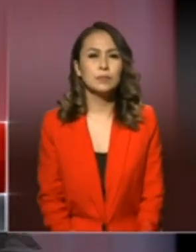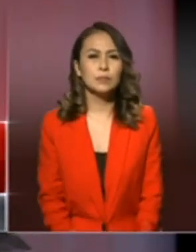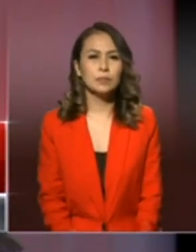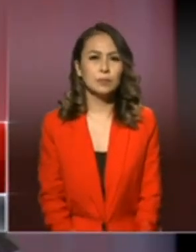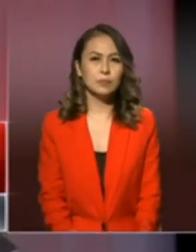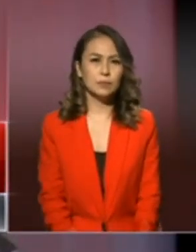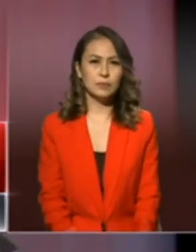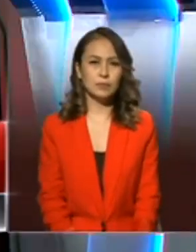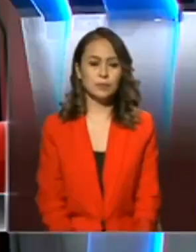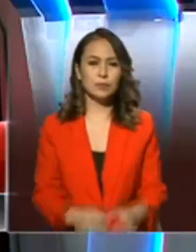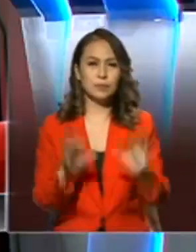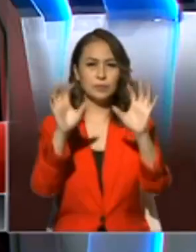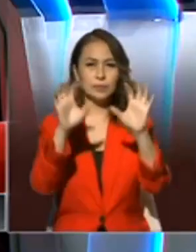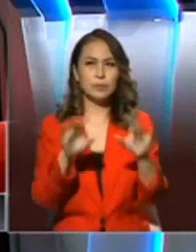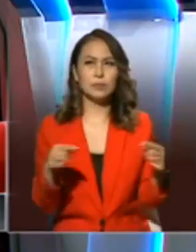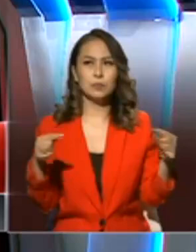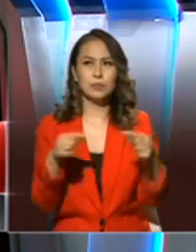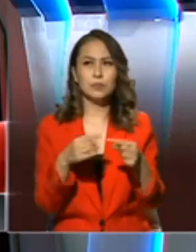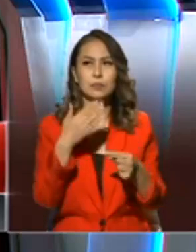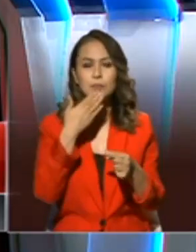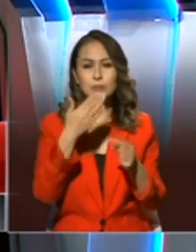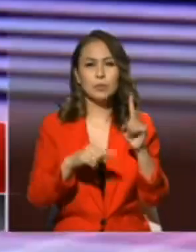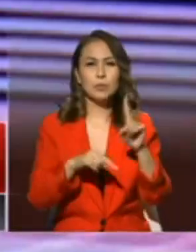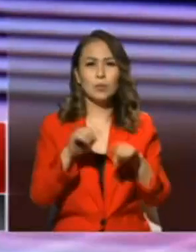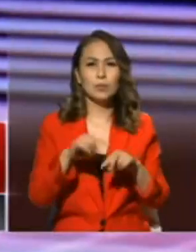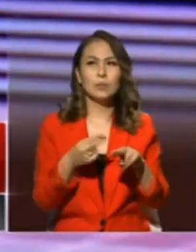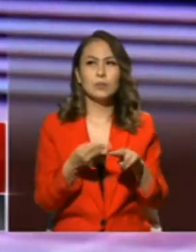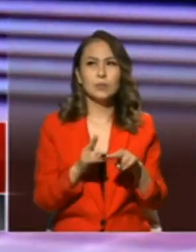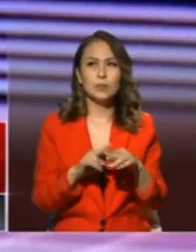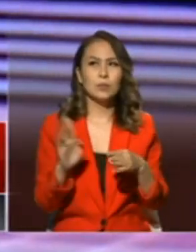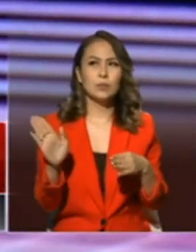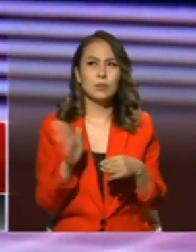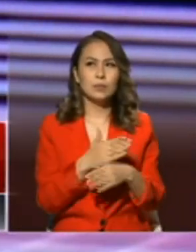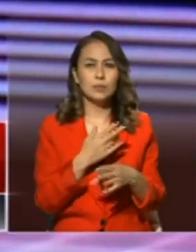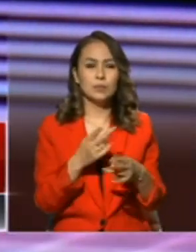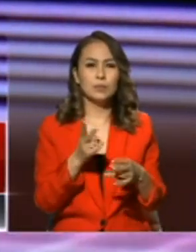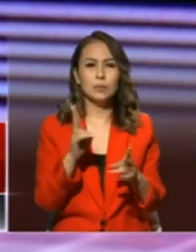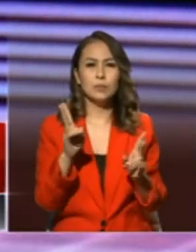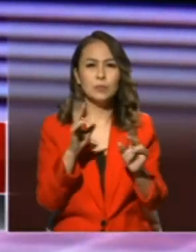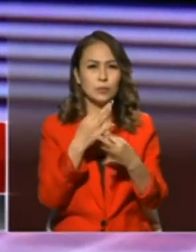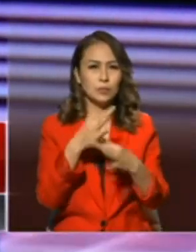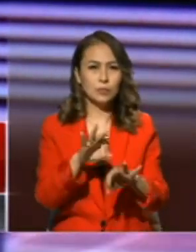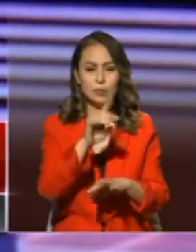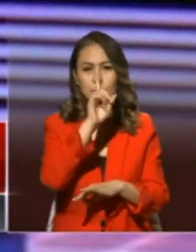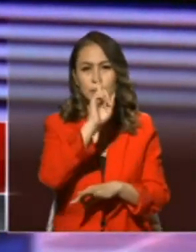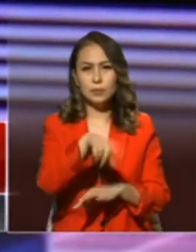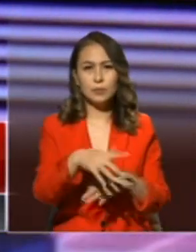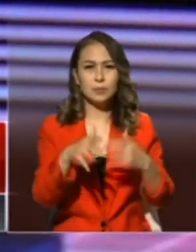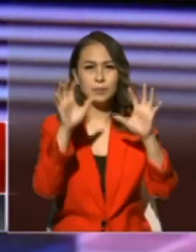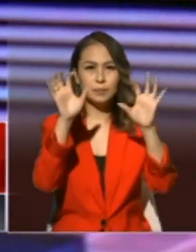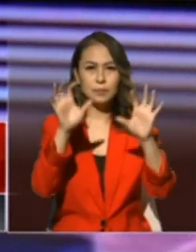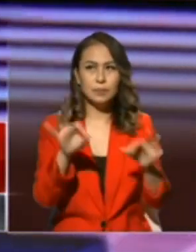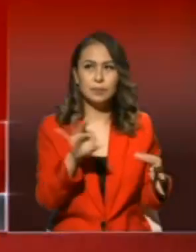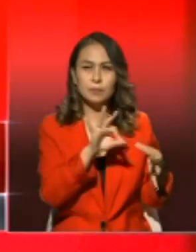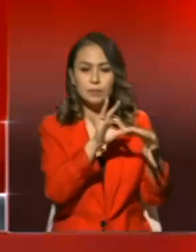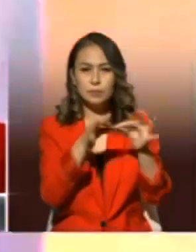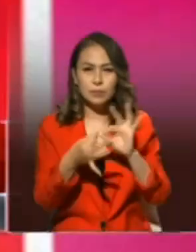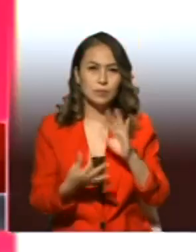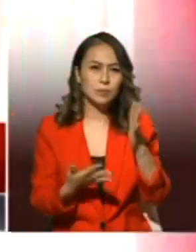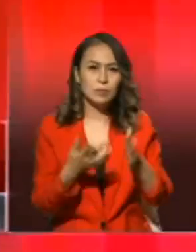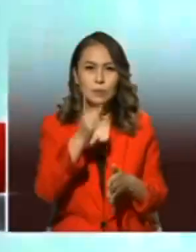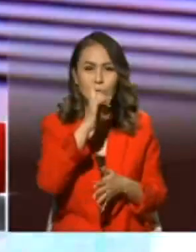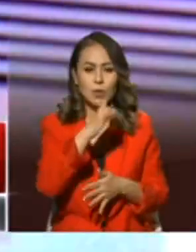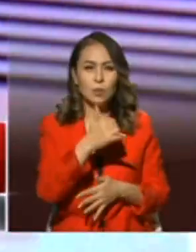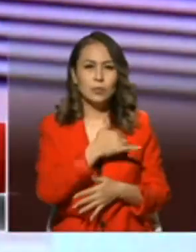заңды нақтылау, біз туысқандарынан сұрау деген нәрсесін алып тастау керек, пока ол ешқайсысы рұқсат бермейді. Біз пока сол заңды нақтыламай, бізде транспорттық еш